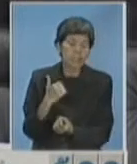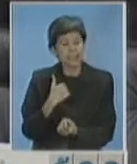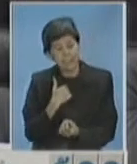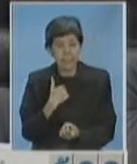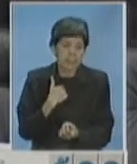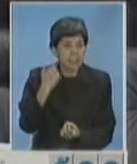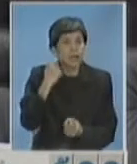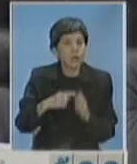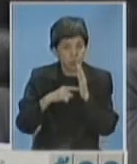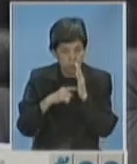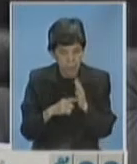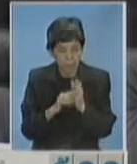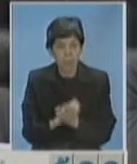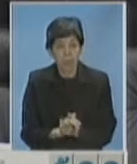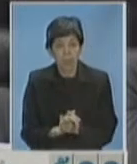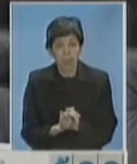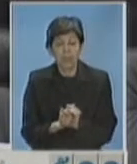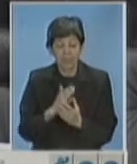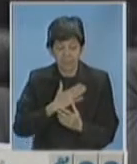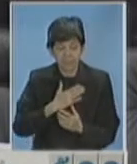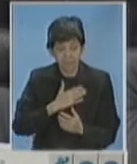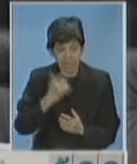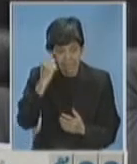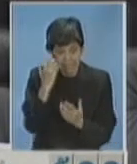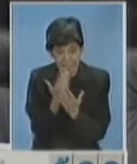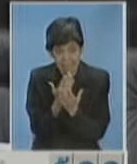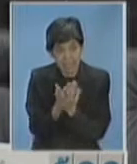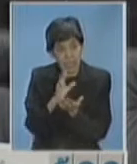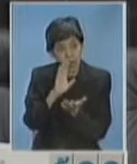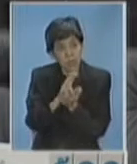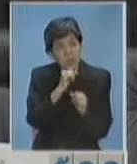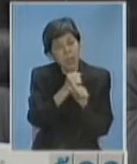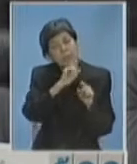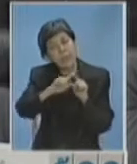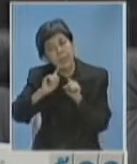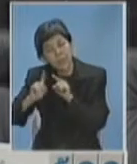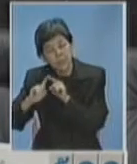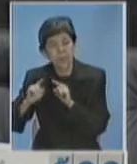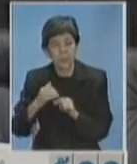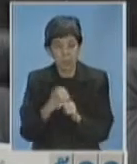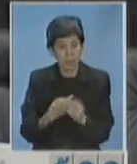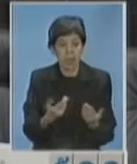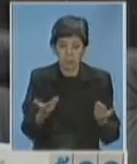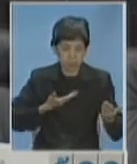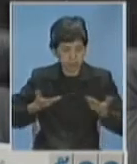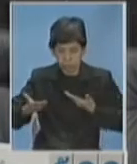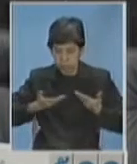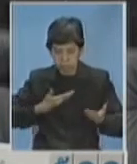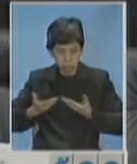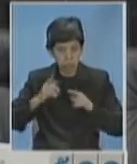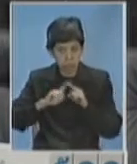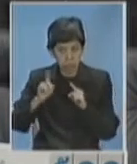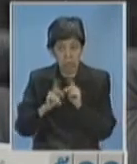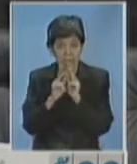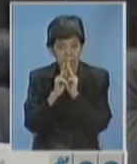ป็นการยกตัวอย่างนะคะต่อมาดิฉันคิดว่าการงบประมาณของหลายหน่วยงานค่ะที่ได้เสนอเข้ามาแล้วกรรมาธิการเสียงส่วน